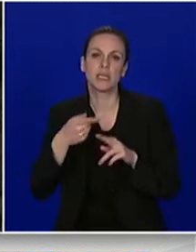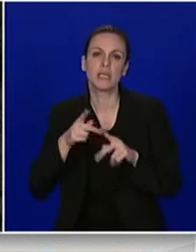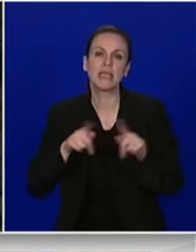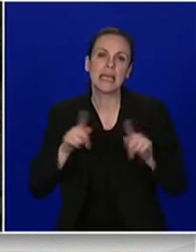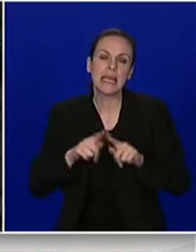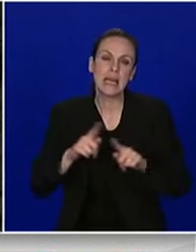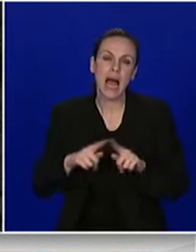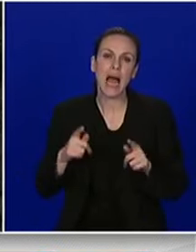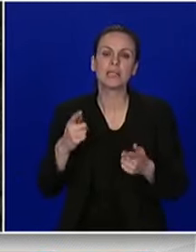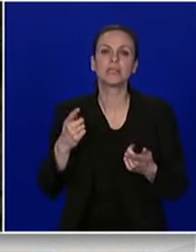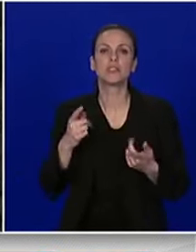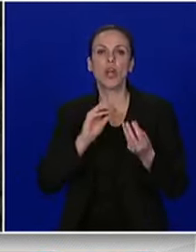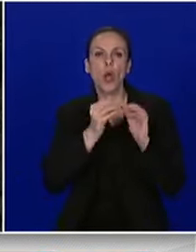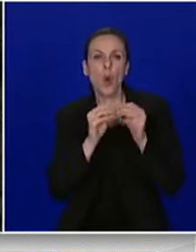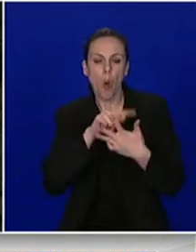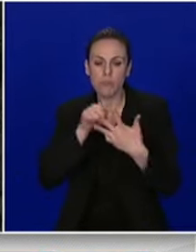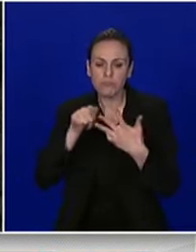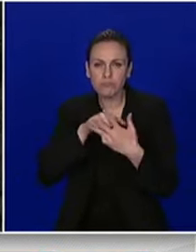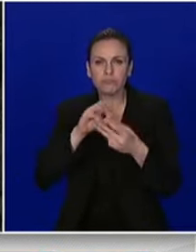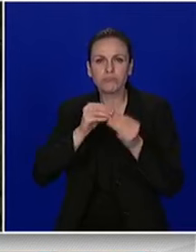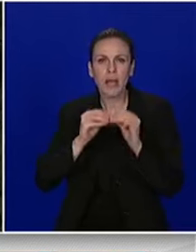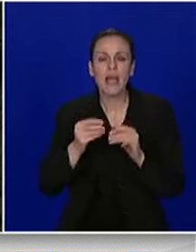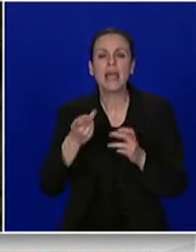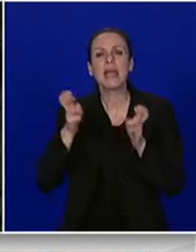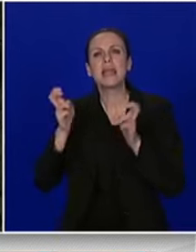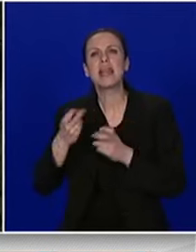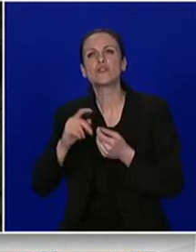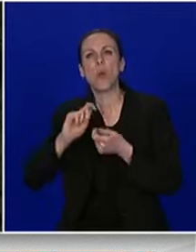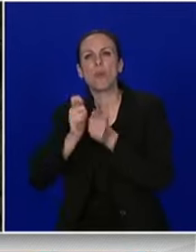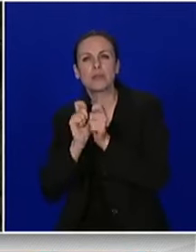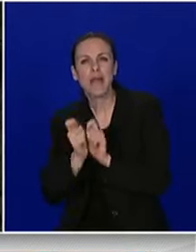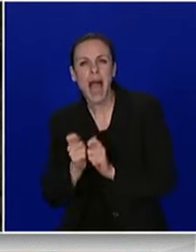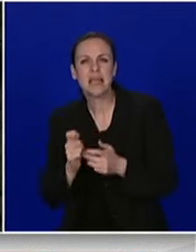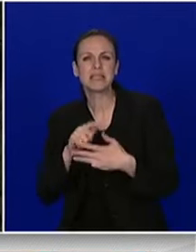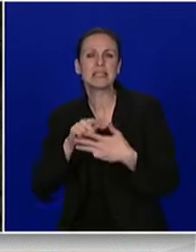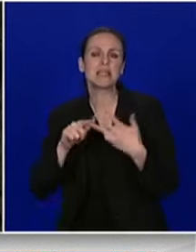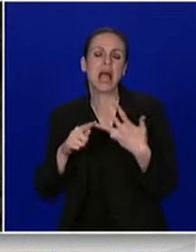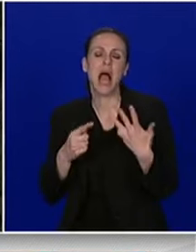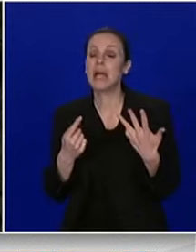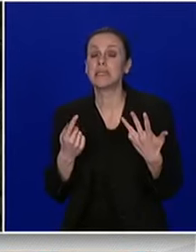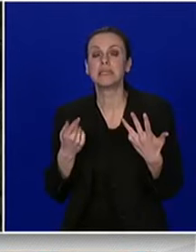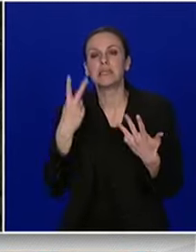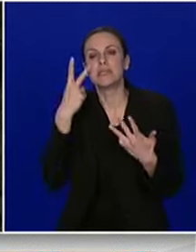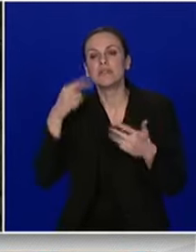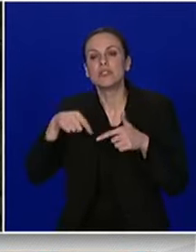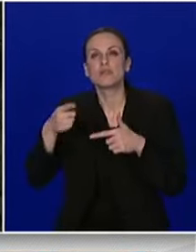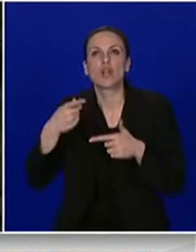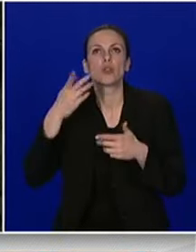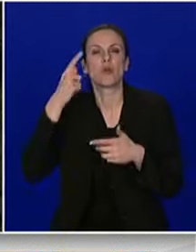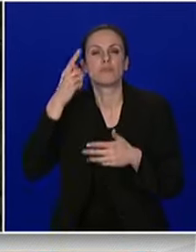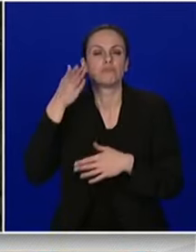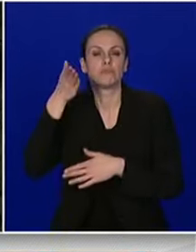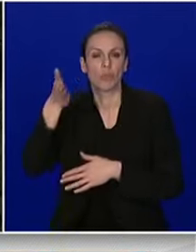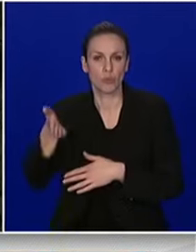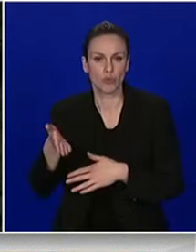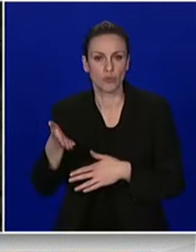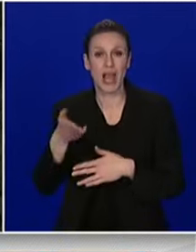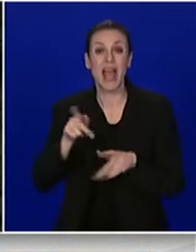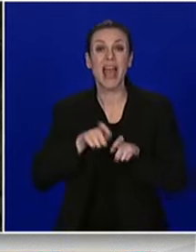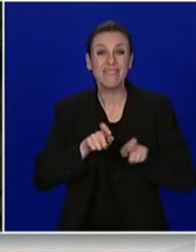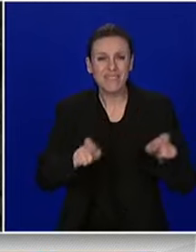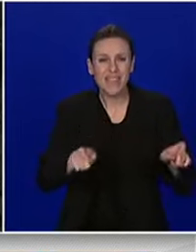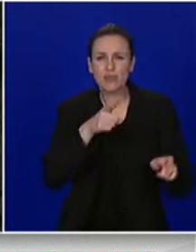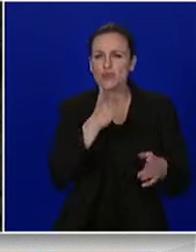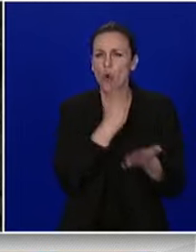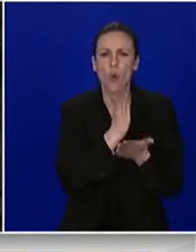i rekombinantnih sojeva i manjih mutanti i treba će vidjeti što će to značiti. Dakle, virusi to